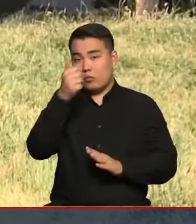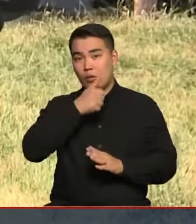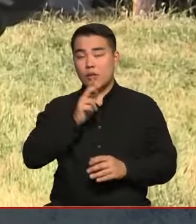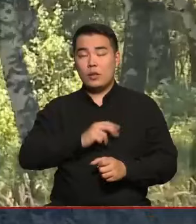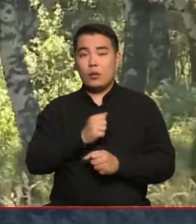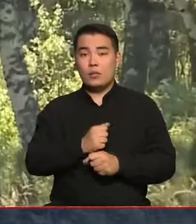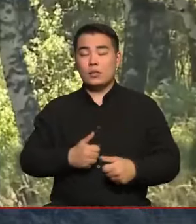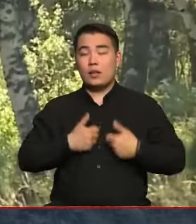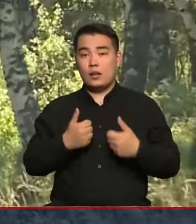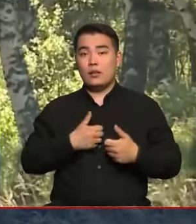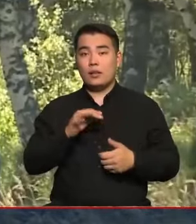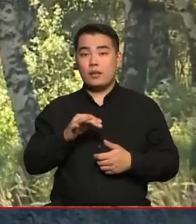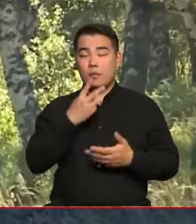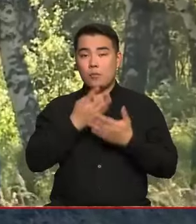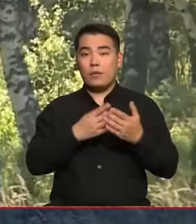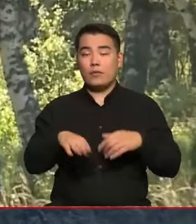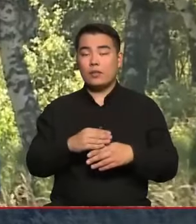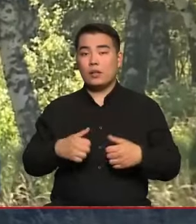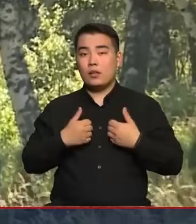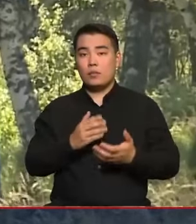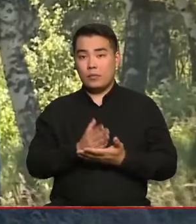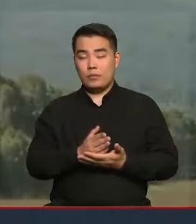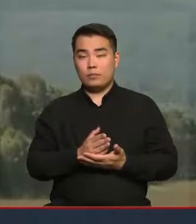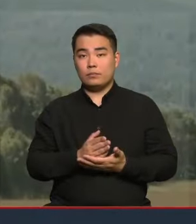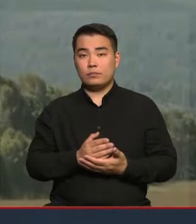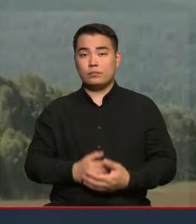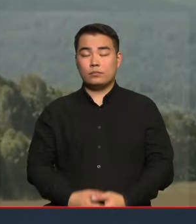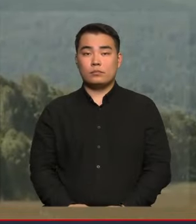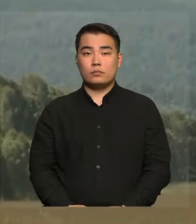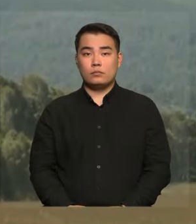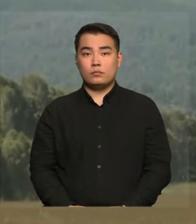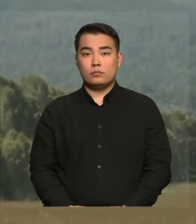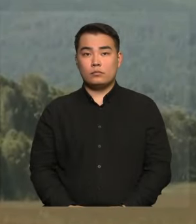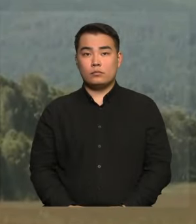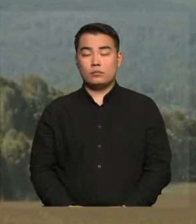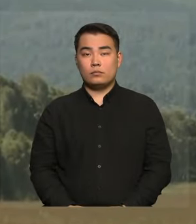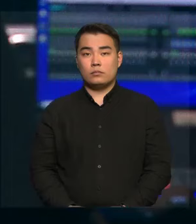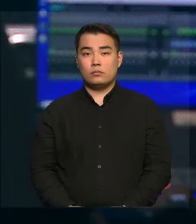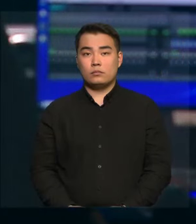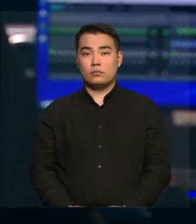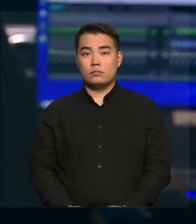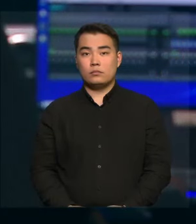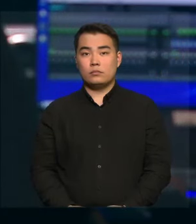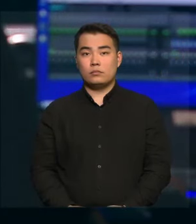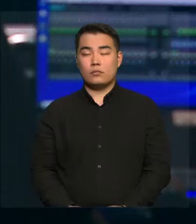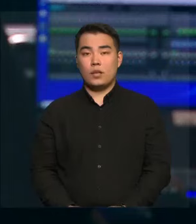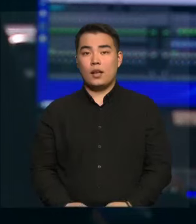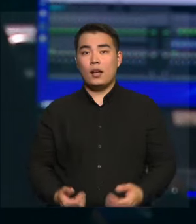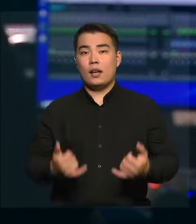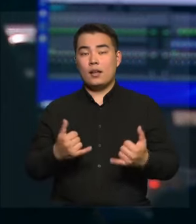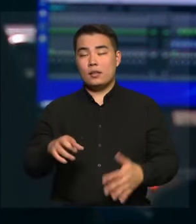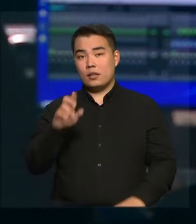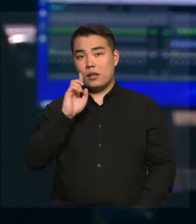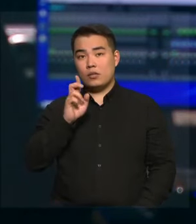жасыл желекті сақтап, молайтуға барын салып жүр. Алтынбек Әмит, Нұрболат Өмірбек, Жібек жолы. Қазір